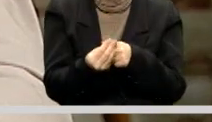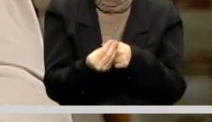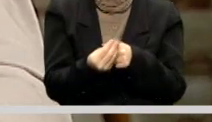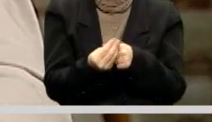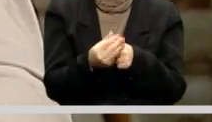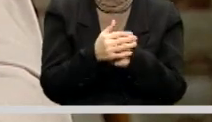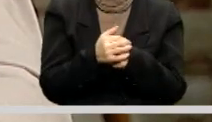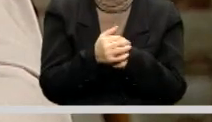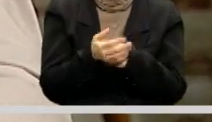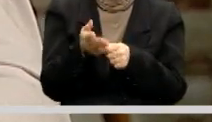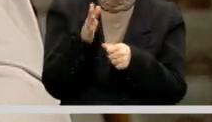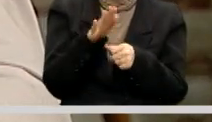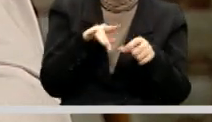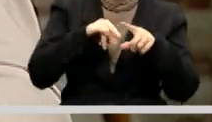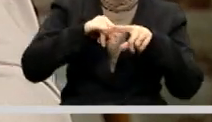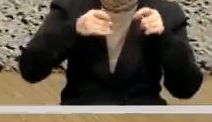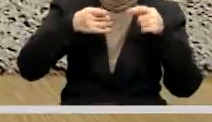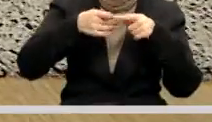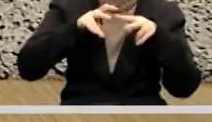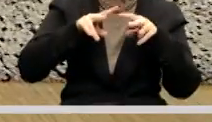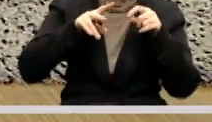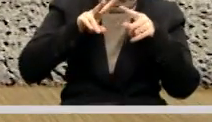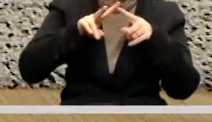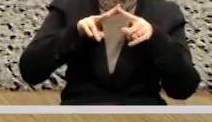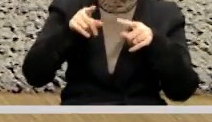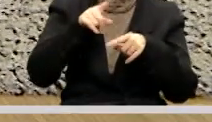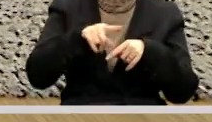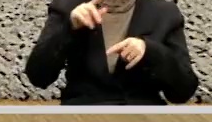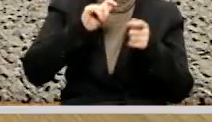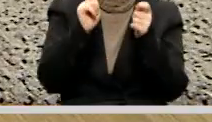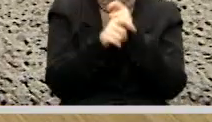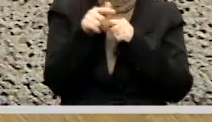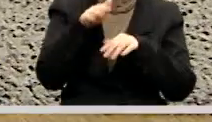diğer hormonların salınımında da değişim olduğu için burada yapılabilecek tek şey var.